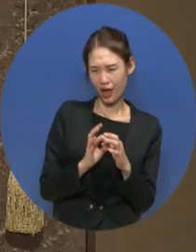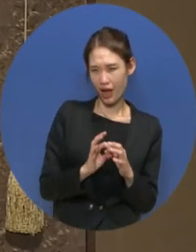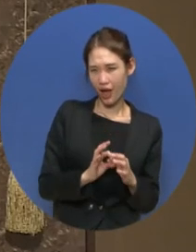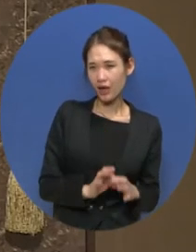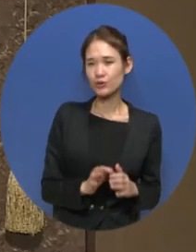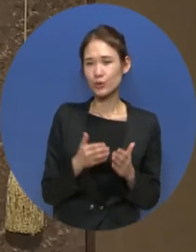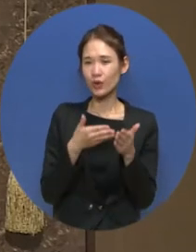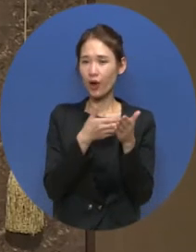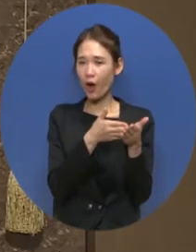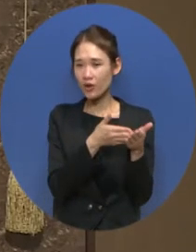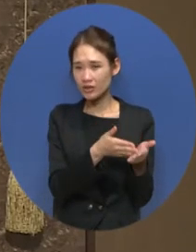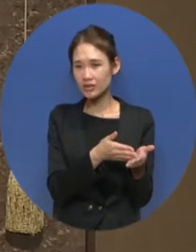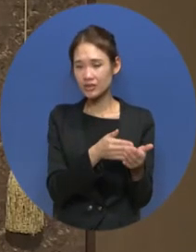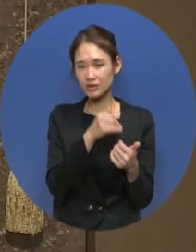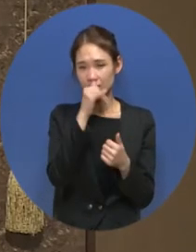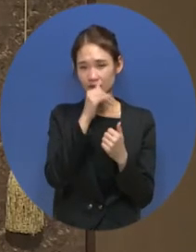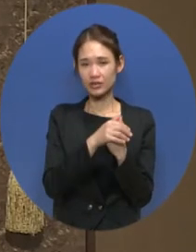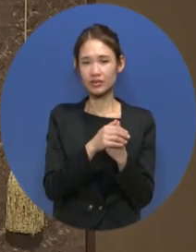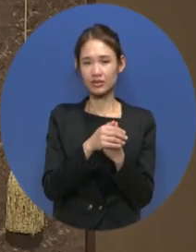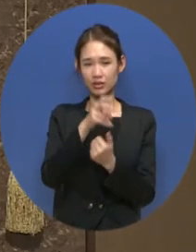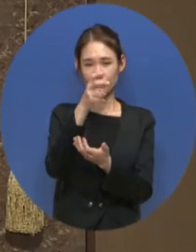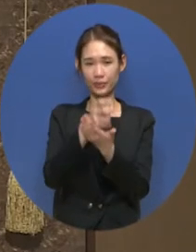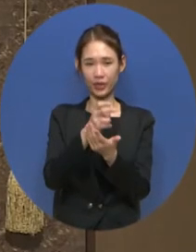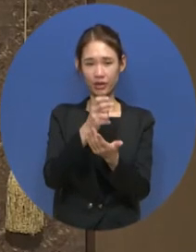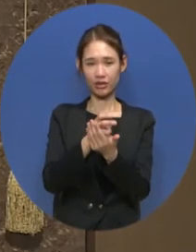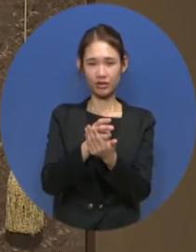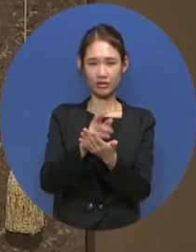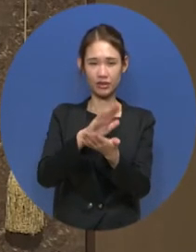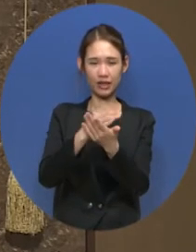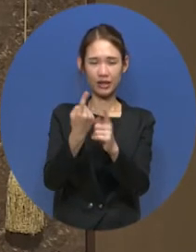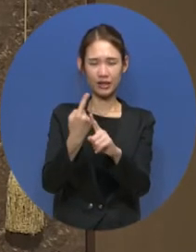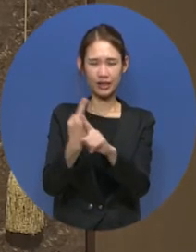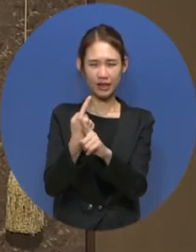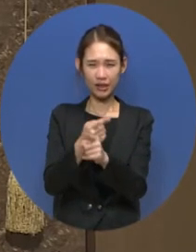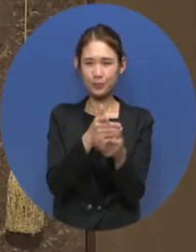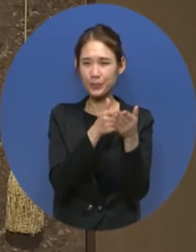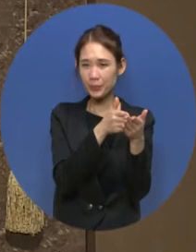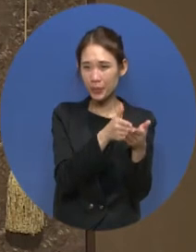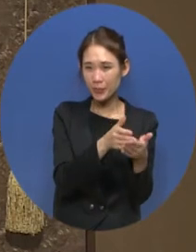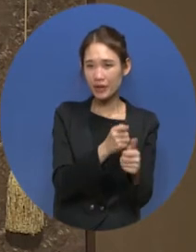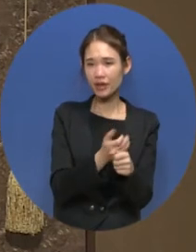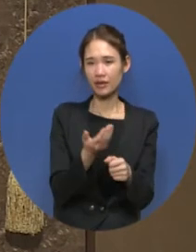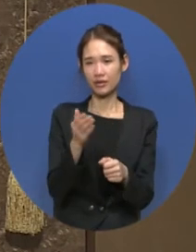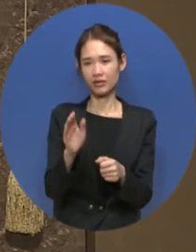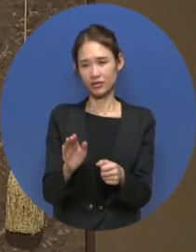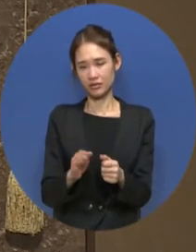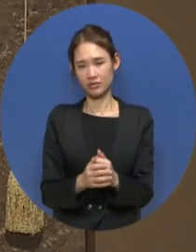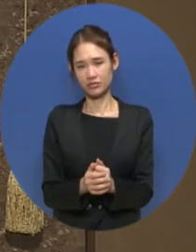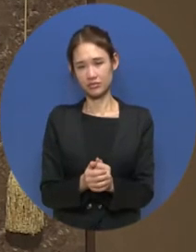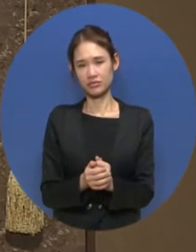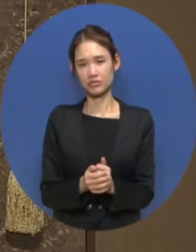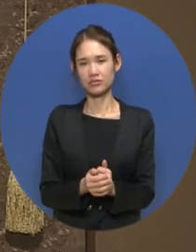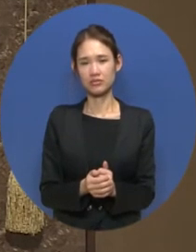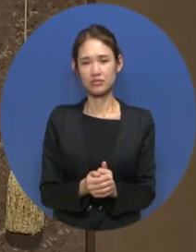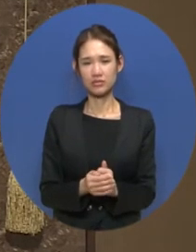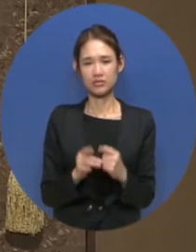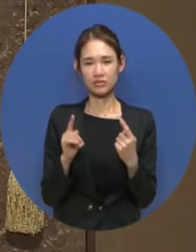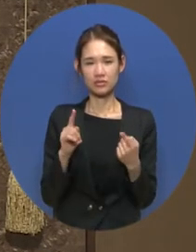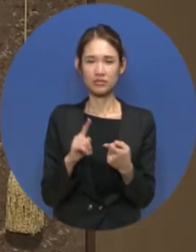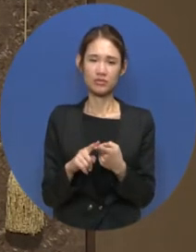저희가 건의도 하고 법적인 어떤 개선을 요구를 하고 있는데 사실